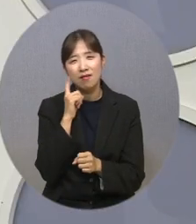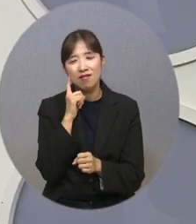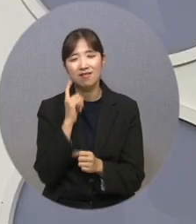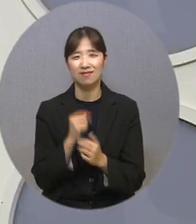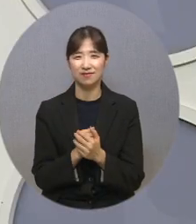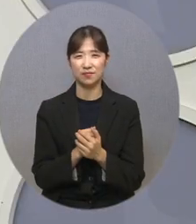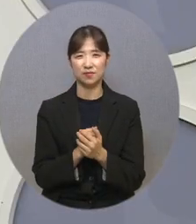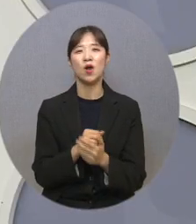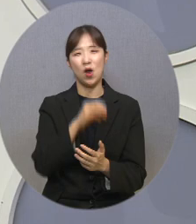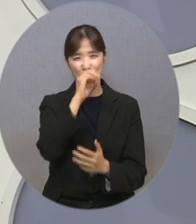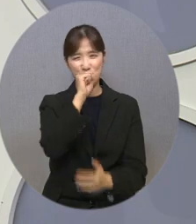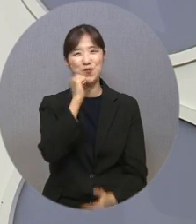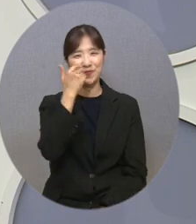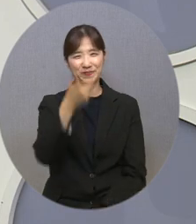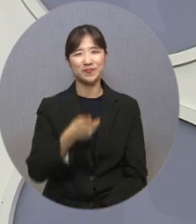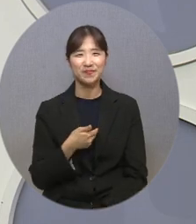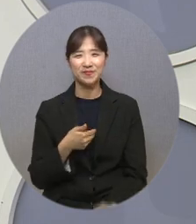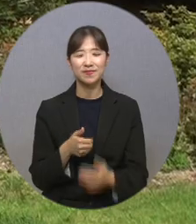좋은 질문이신데요.